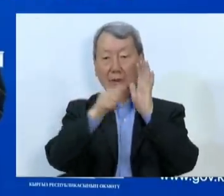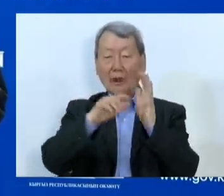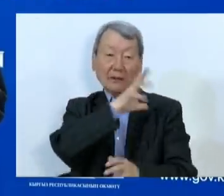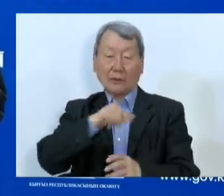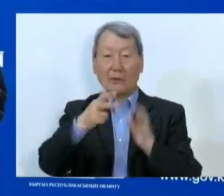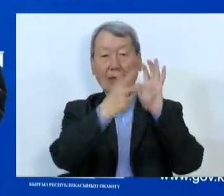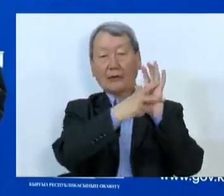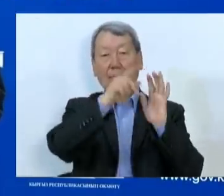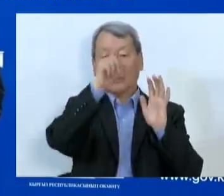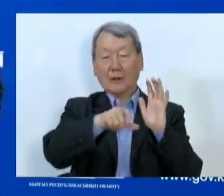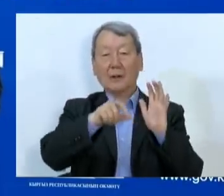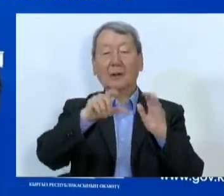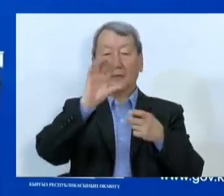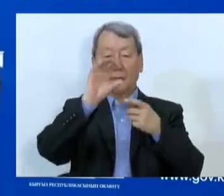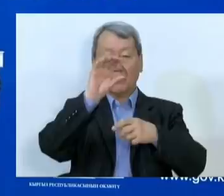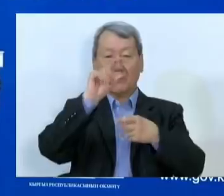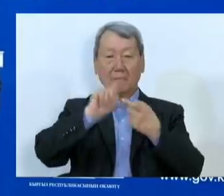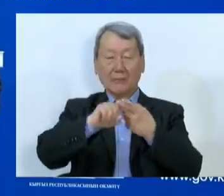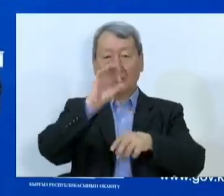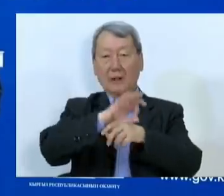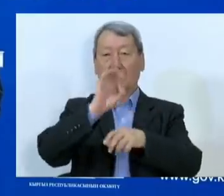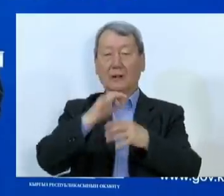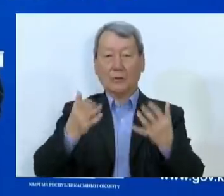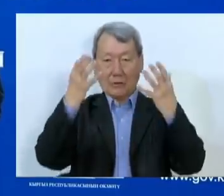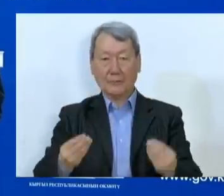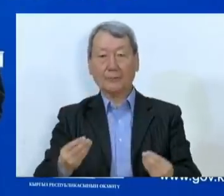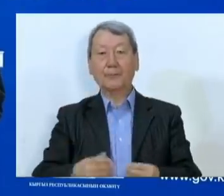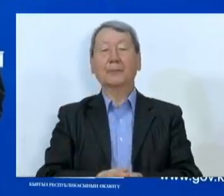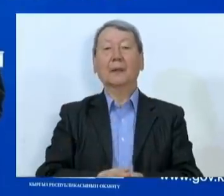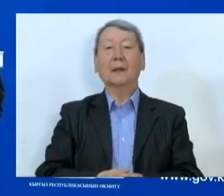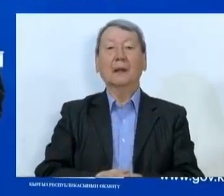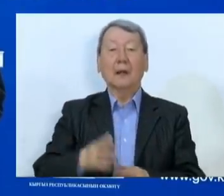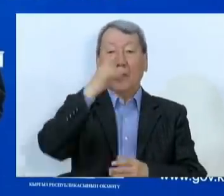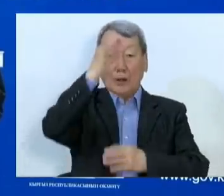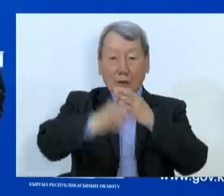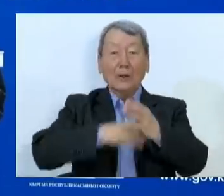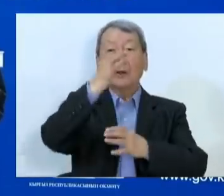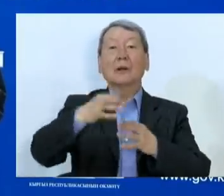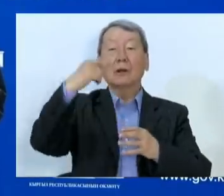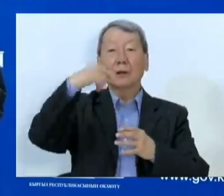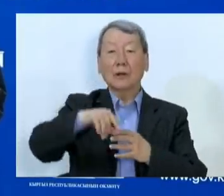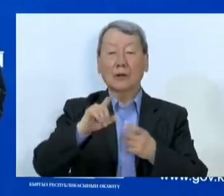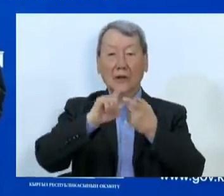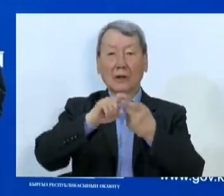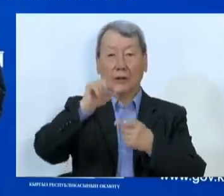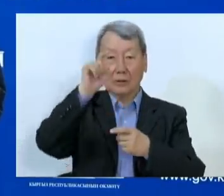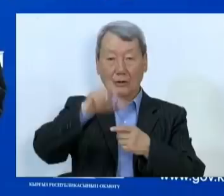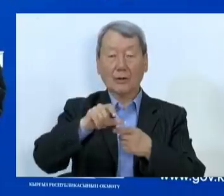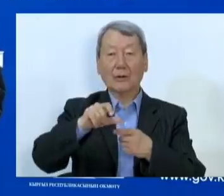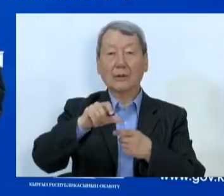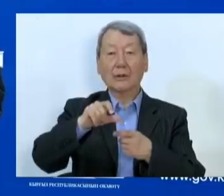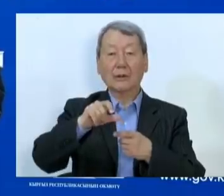74, Ыскөл областында 8 учуру бүгүнкү күнү катталды. Бир сутка